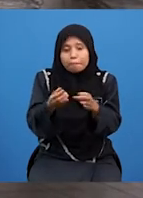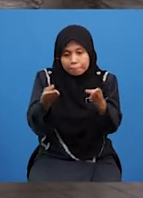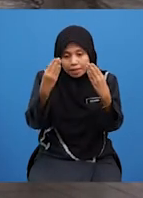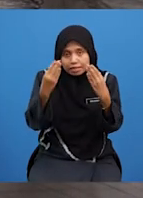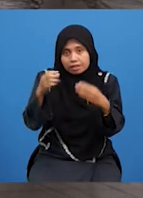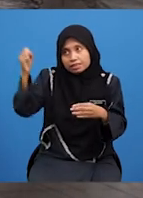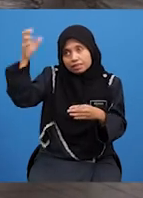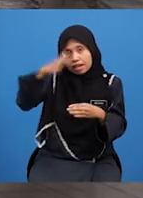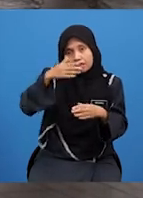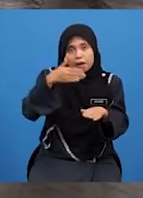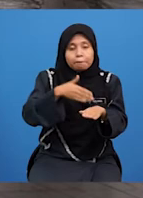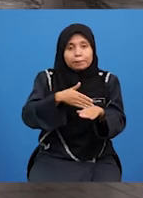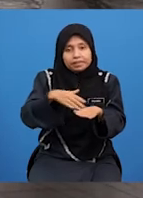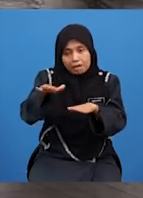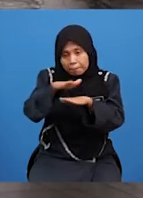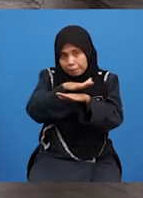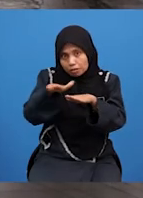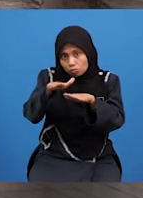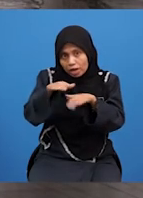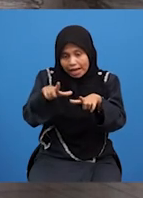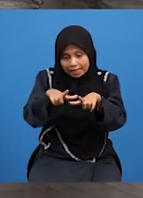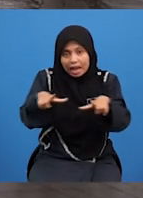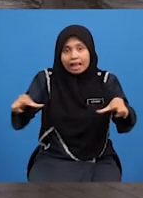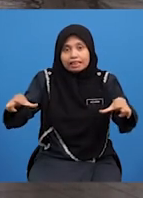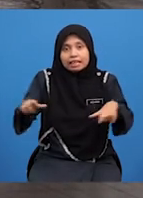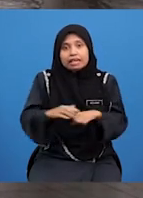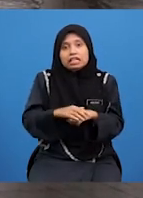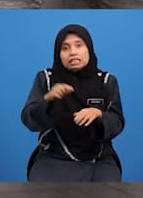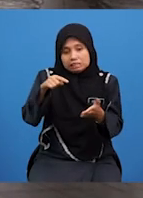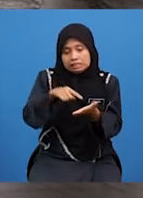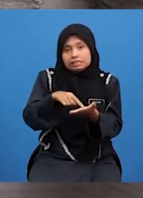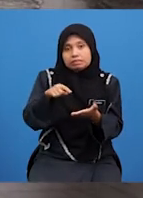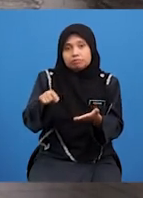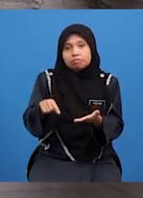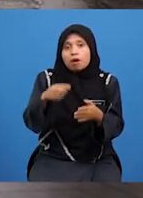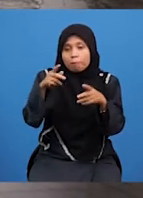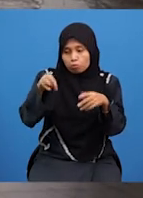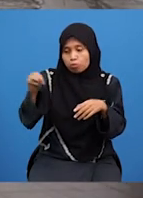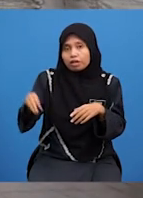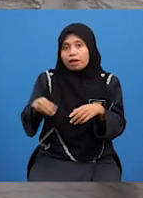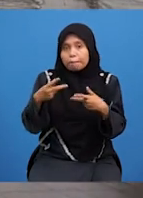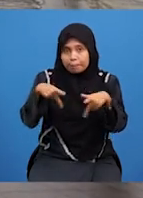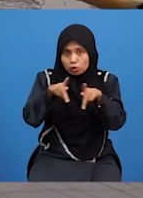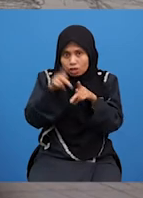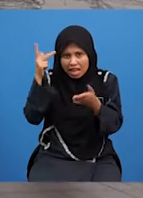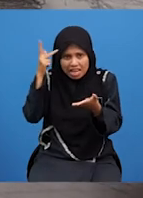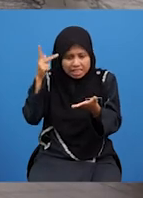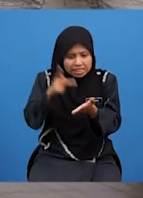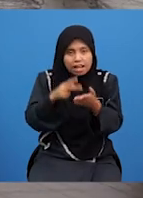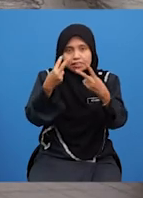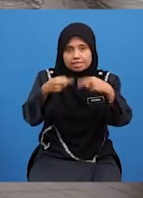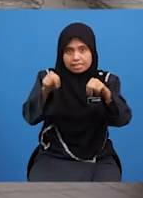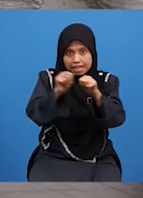cahaya pada permukaan lantai. Di sini, pelajar perlu mengenali